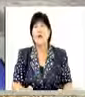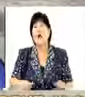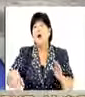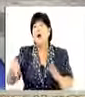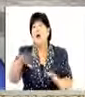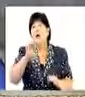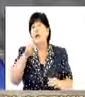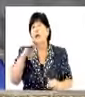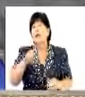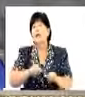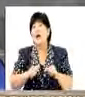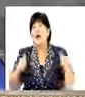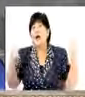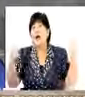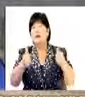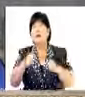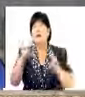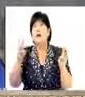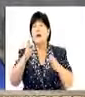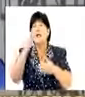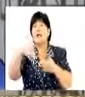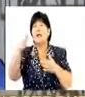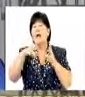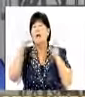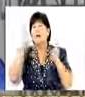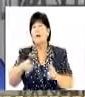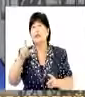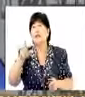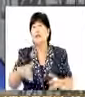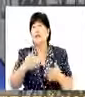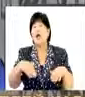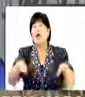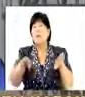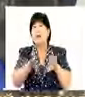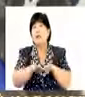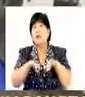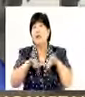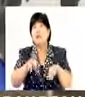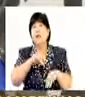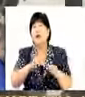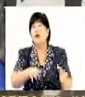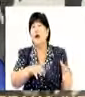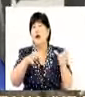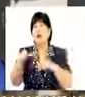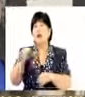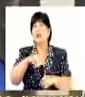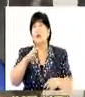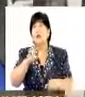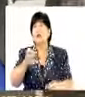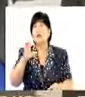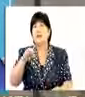Территория склада оцеплена, пожар ликвидирован, пострадавших и жертв нет. Параллельно проведена работа по эвакуации сотрудников ТО